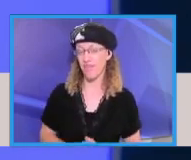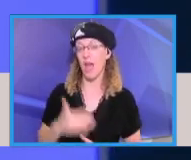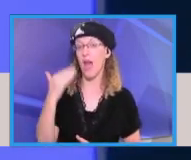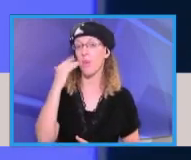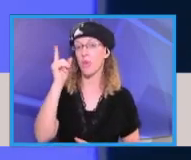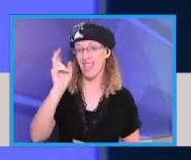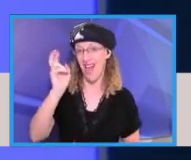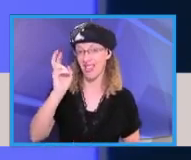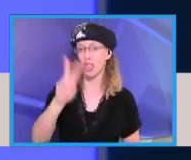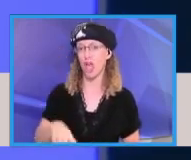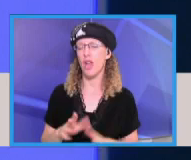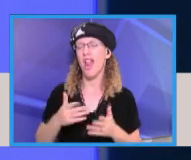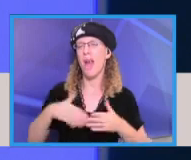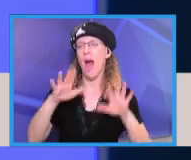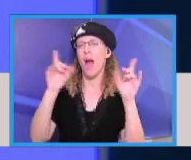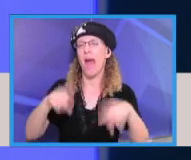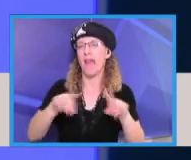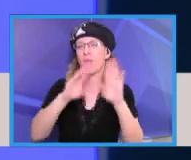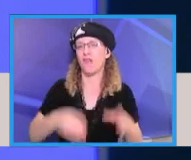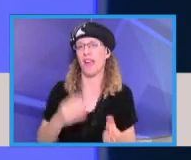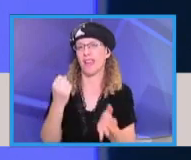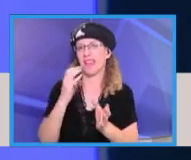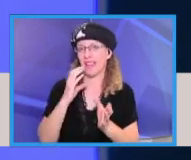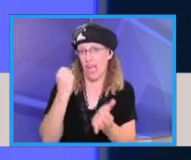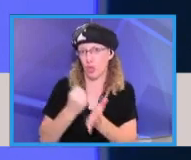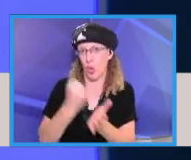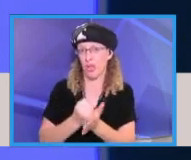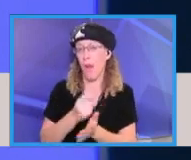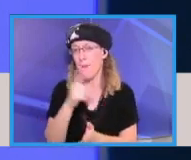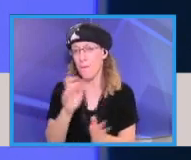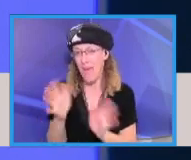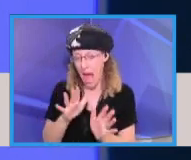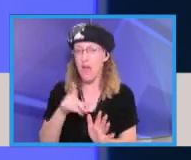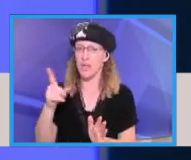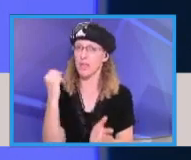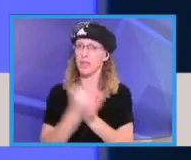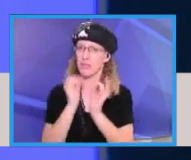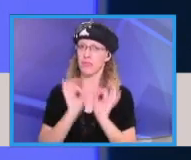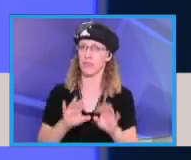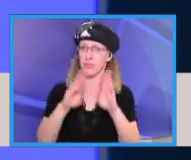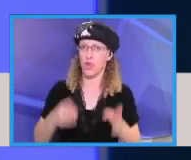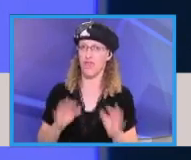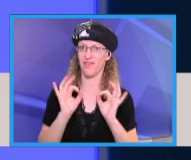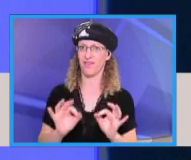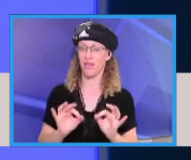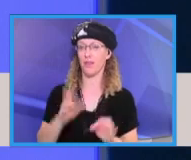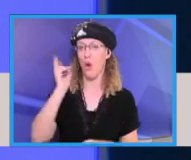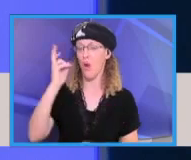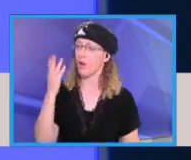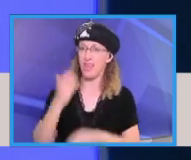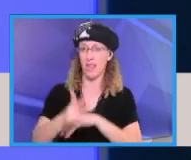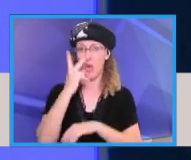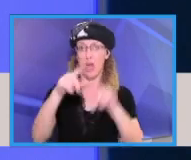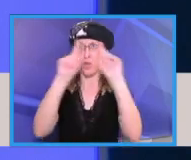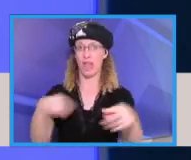יש למעלה מ-1,000 גופי כשרות. בסביבות 100 מהם זה גופי כשרות רציניים. כלומר, אדם שנכנס בחול למקום והוא רואה שם תעודת כשרות